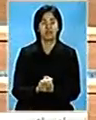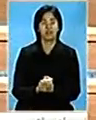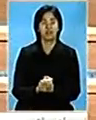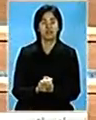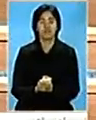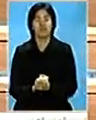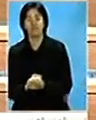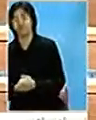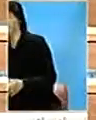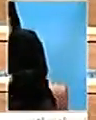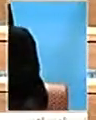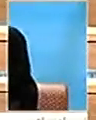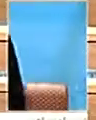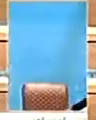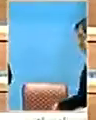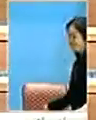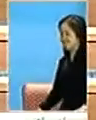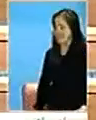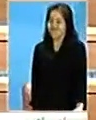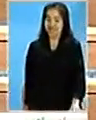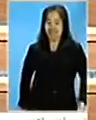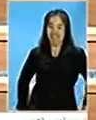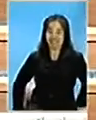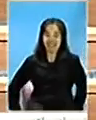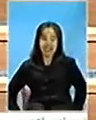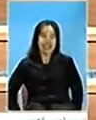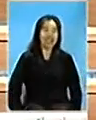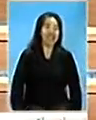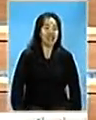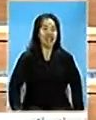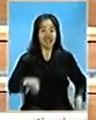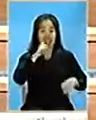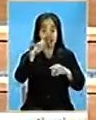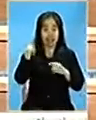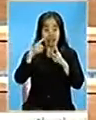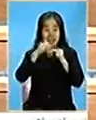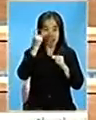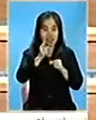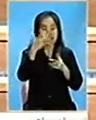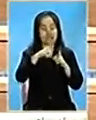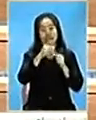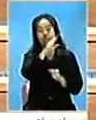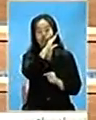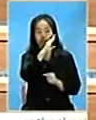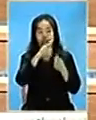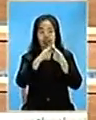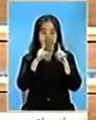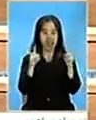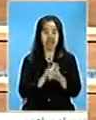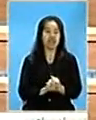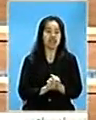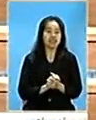ท่านประธานครับแล้วมันเป็นความจริงไหมครับความเท็จทั้งนั้นแต่ว่าเ